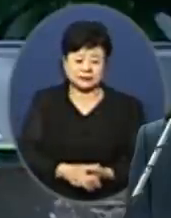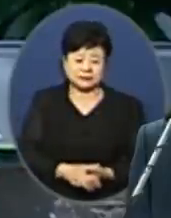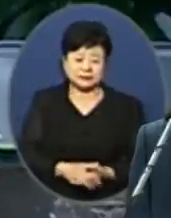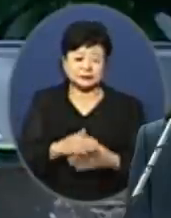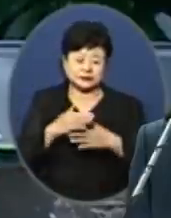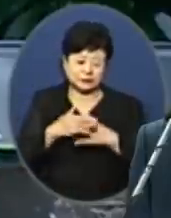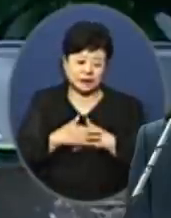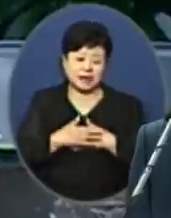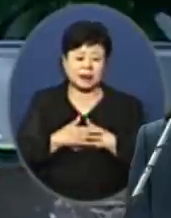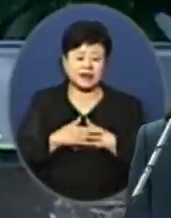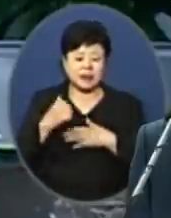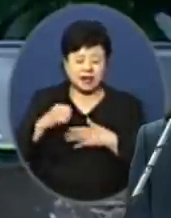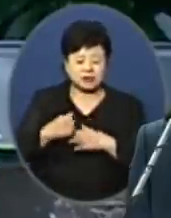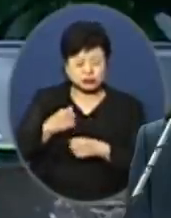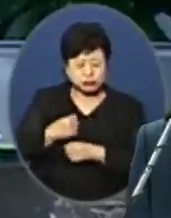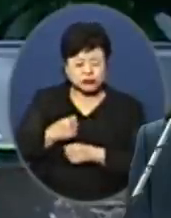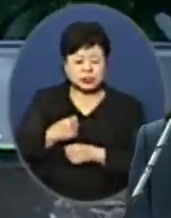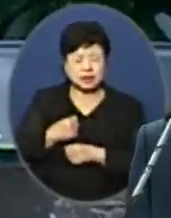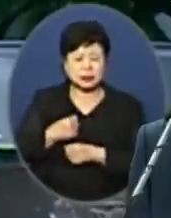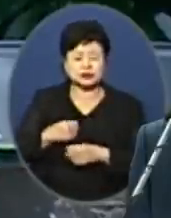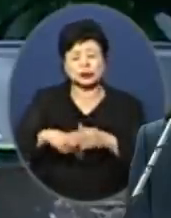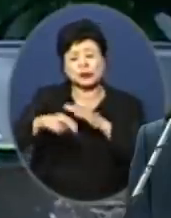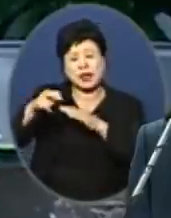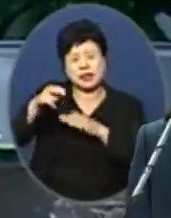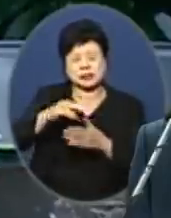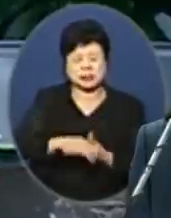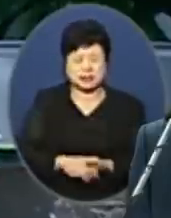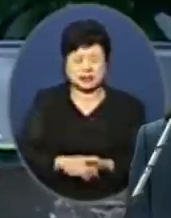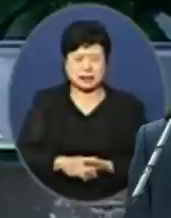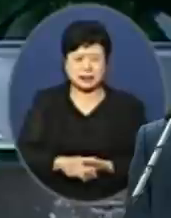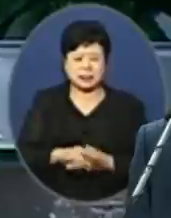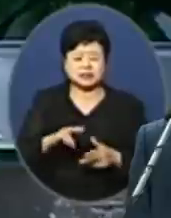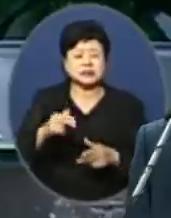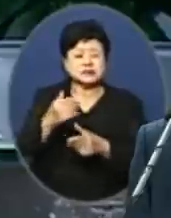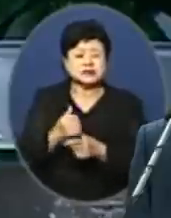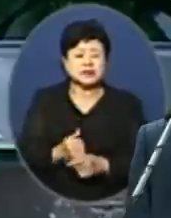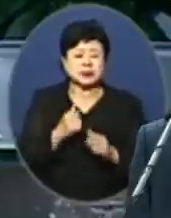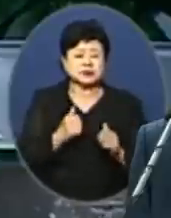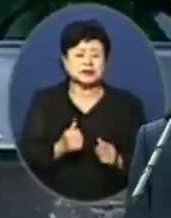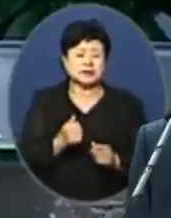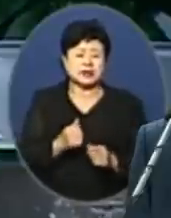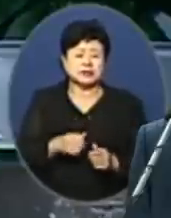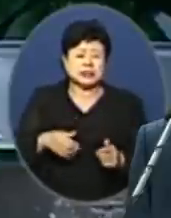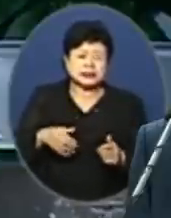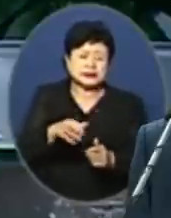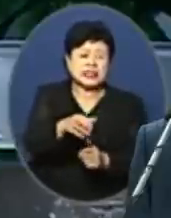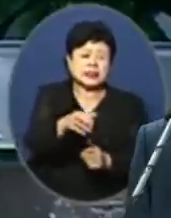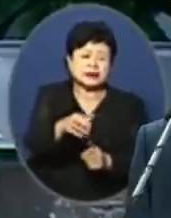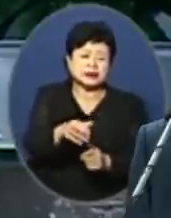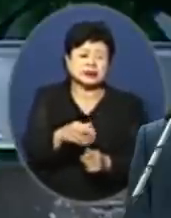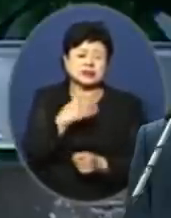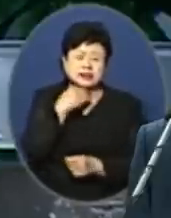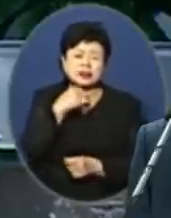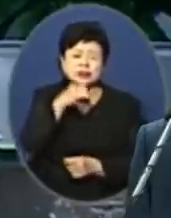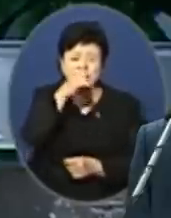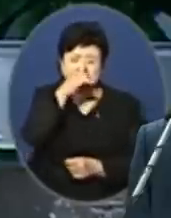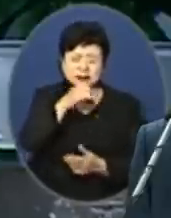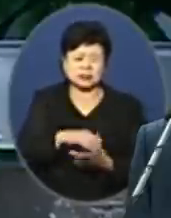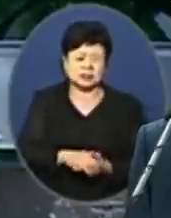그러니 내 아들이 군대에 갔다가 탈주병이 돼가지고서 잡혀서 재판을 받아 사형의 언도를